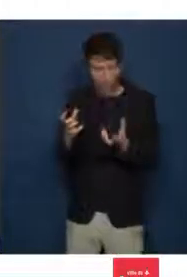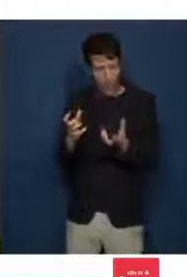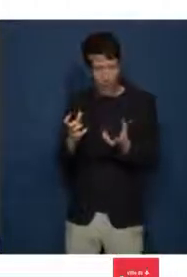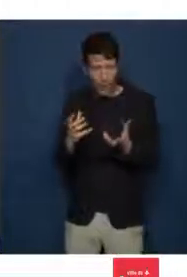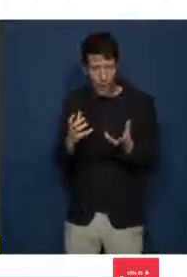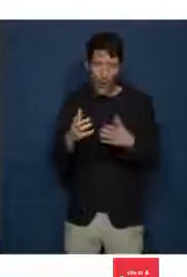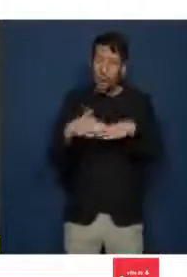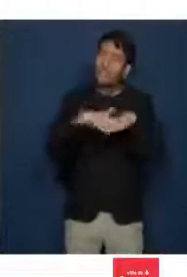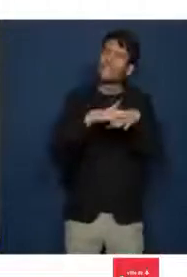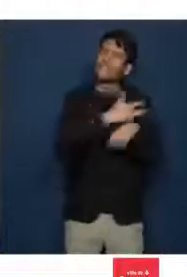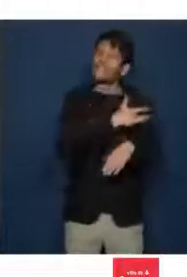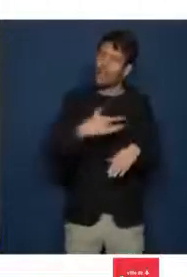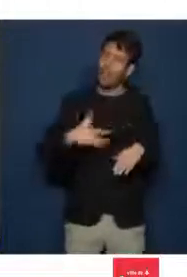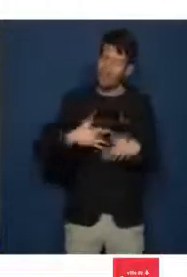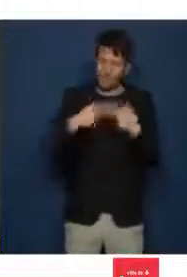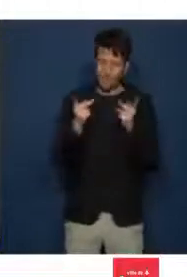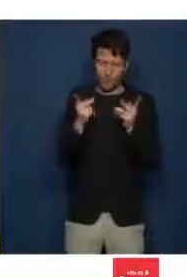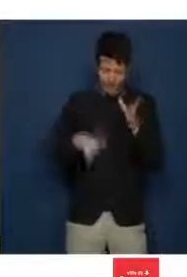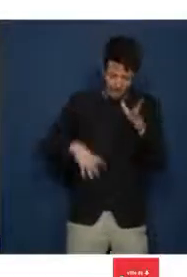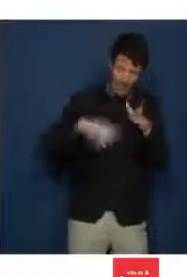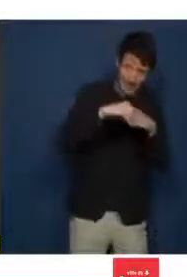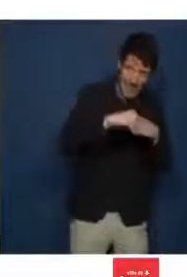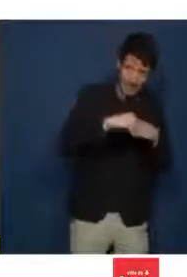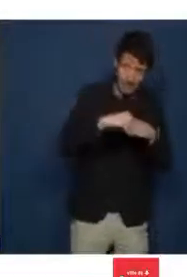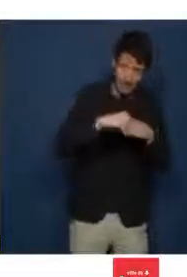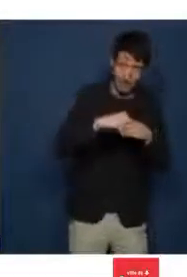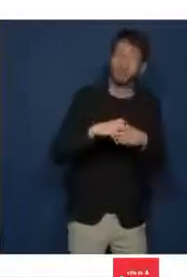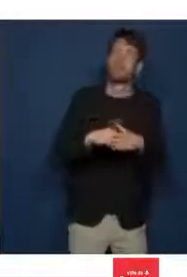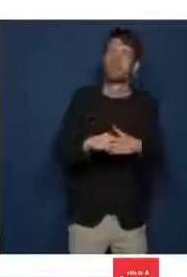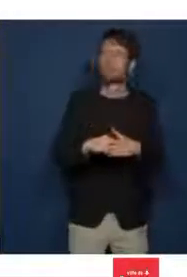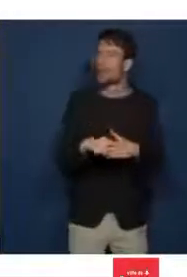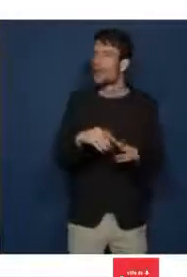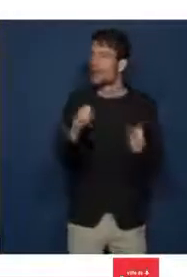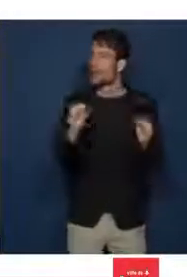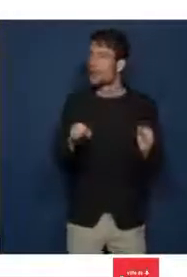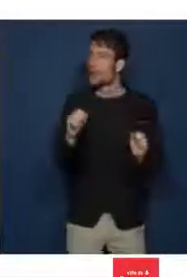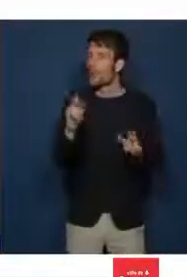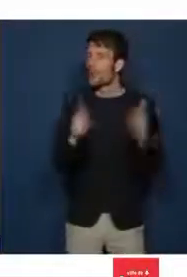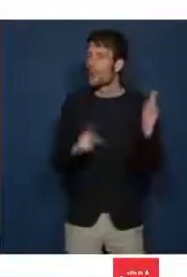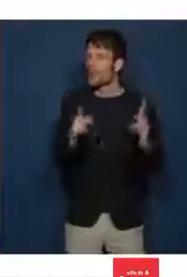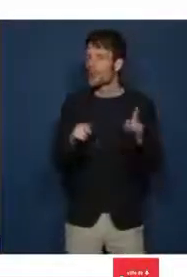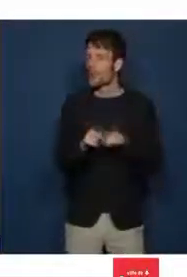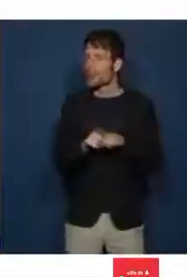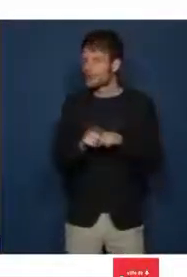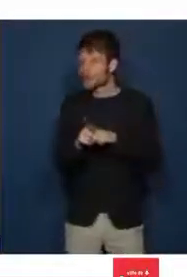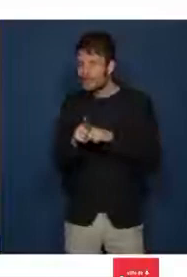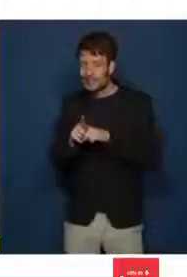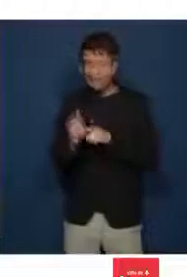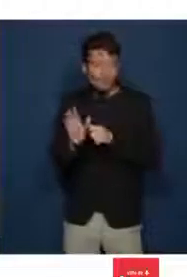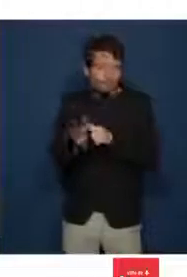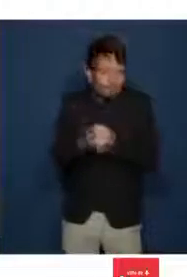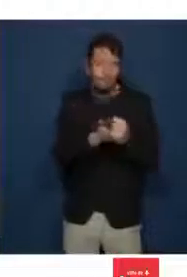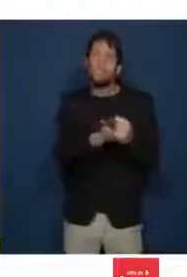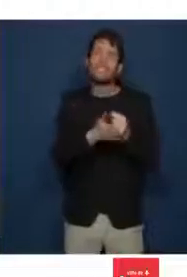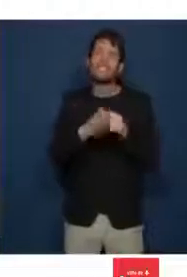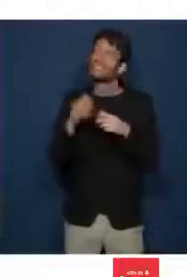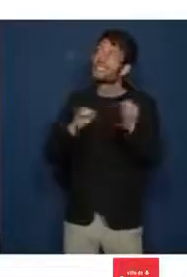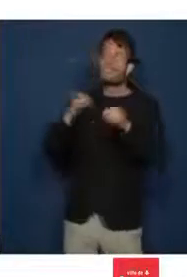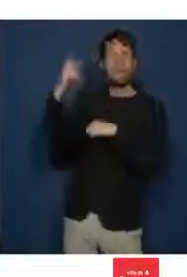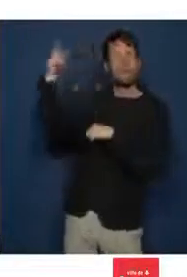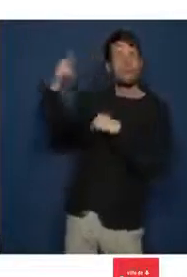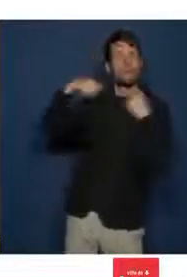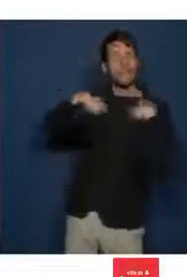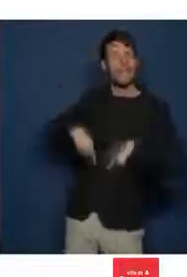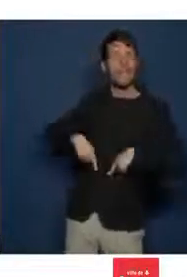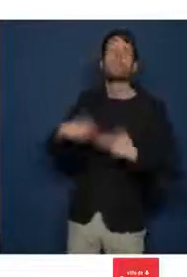de santé publique, il peut aussi être opportun qu'elles l'assistent dans certains domaines régaliens, tels que la sécurité